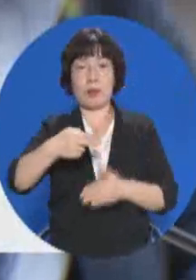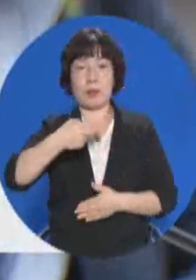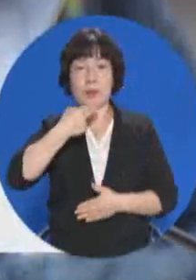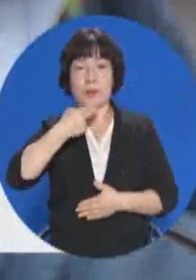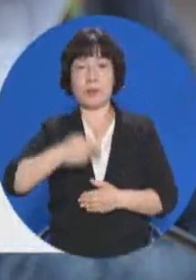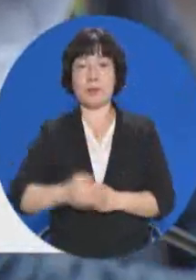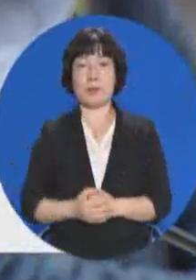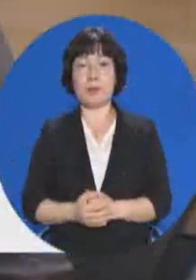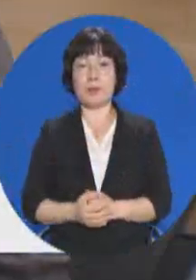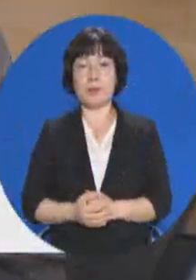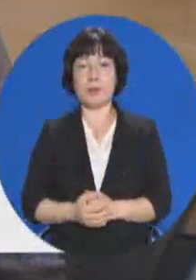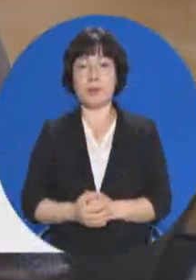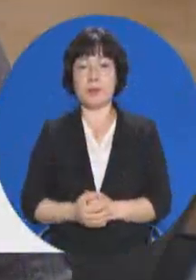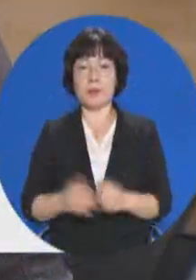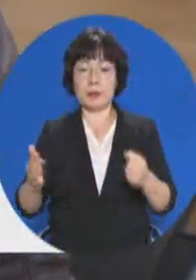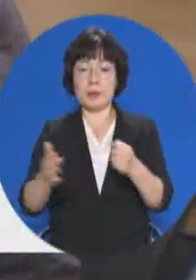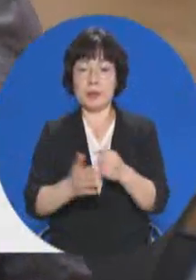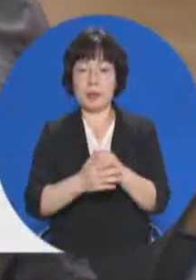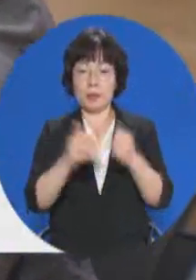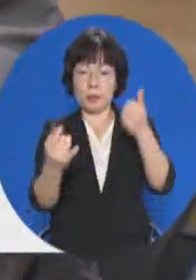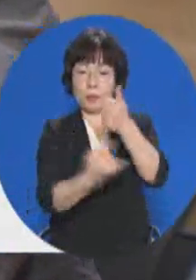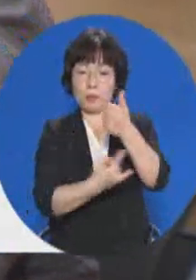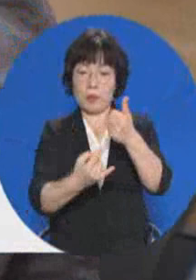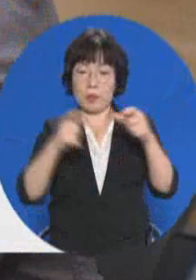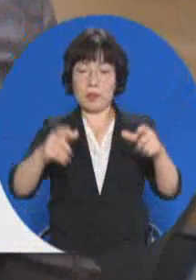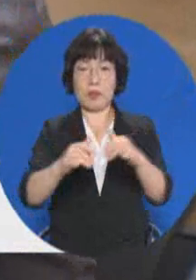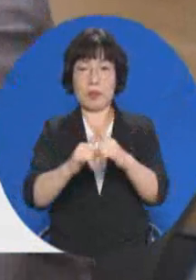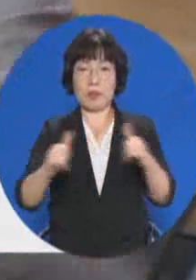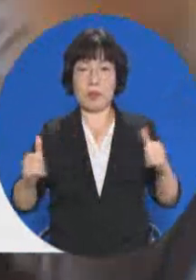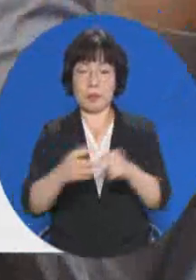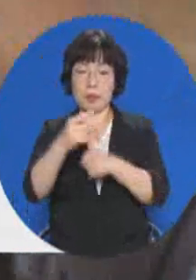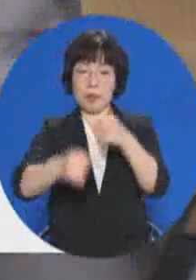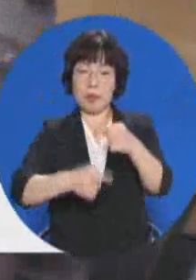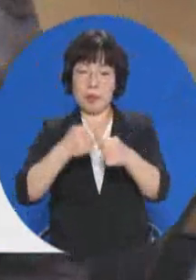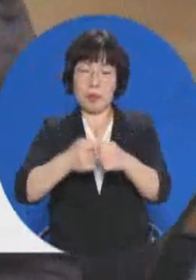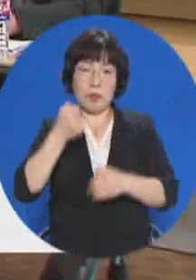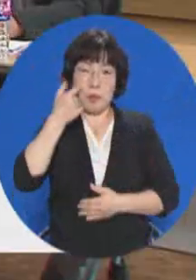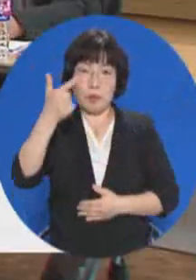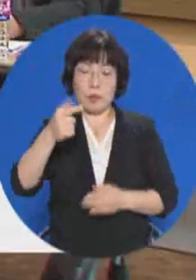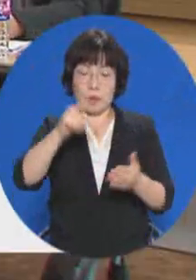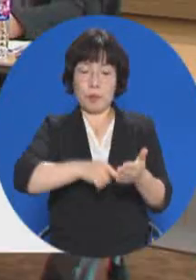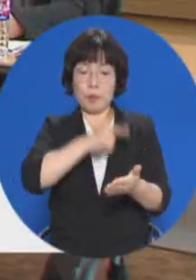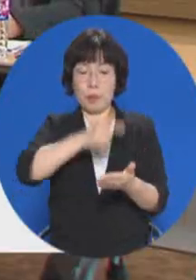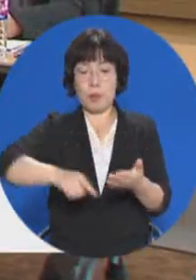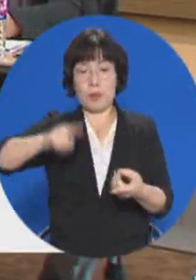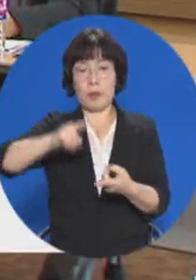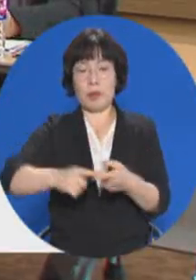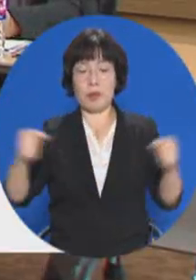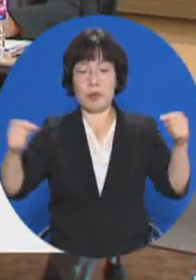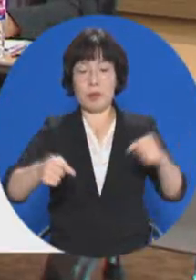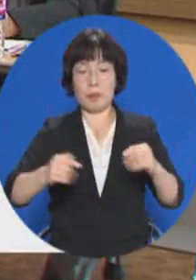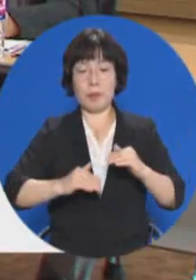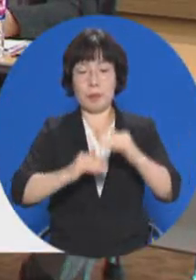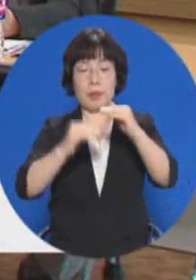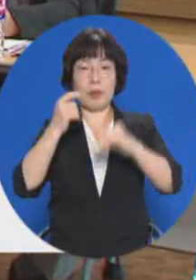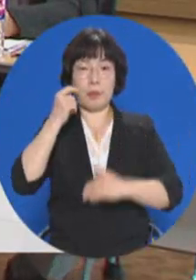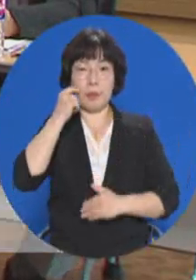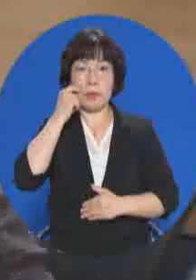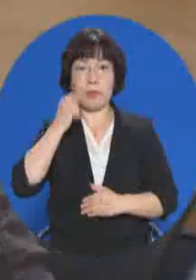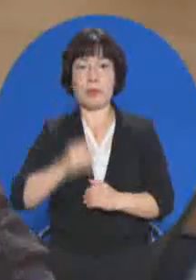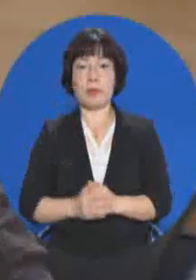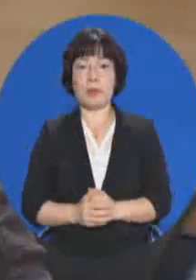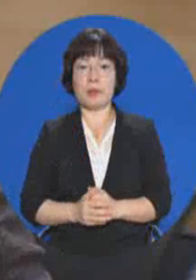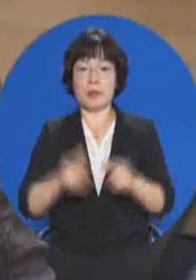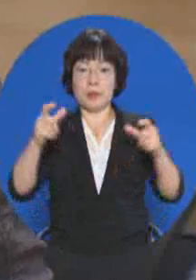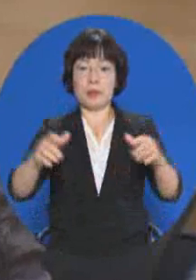않고 있습니다. 이 때문에 산단 인근 주민들은 1년 반 동안 보상에 대한 협의를 진행하지 못한 상황입니다.